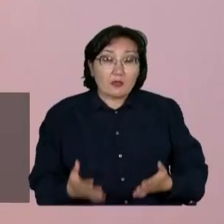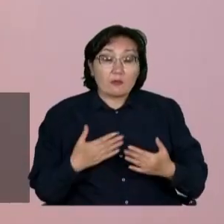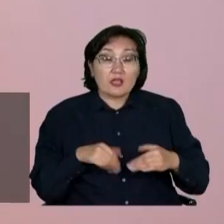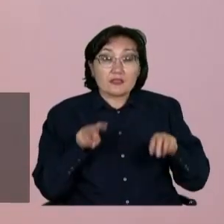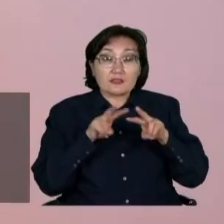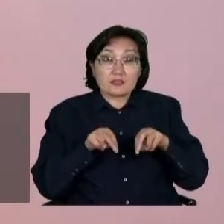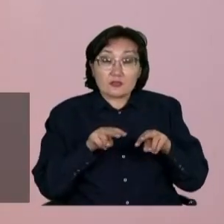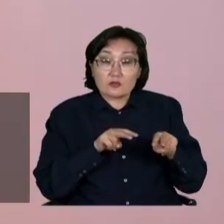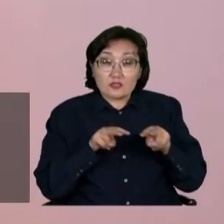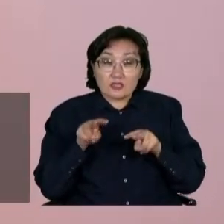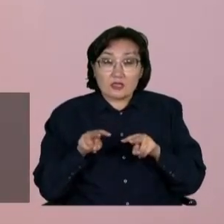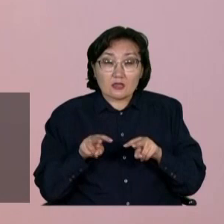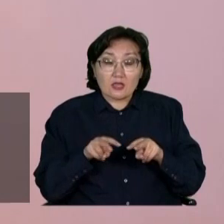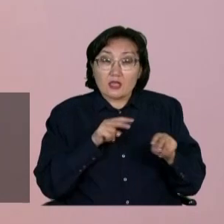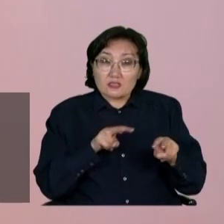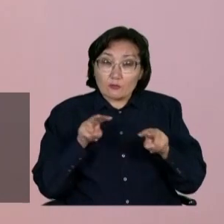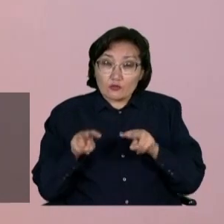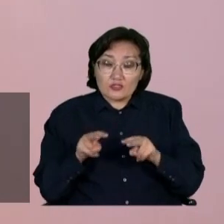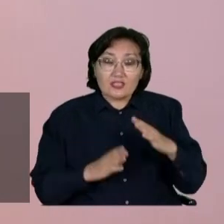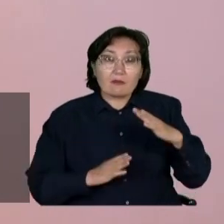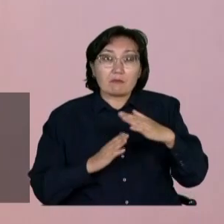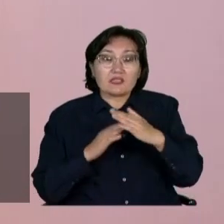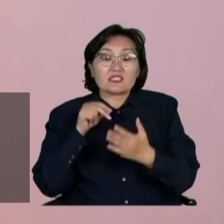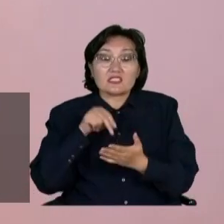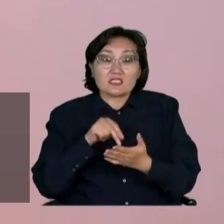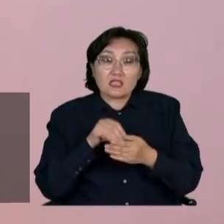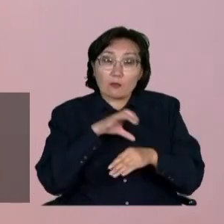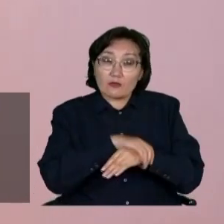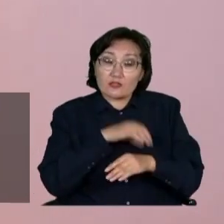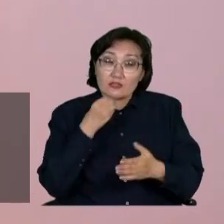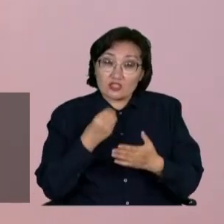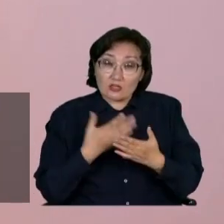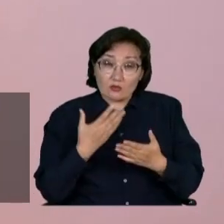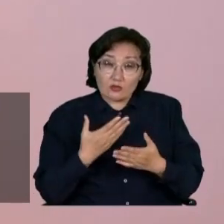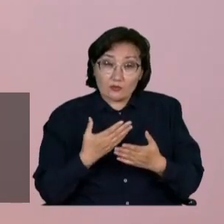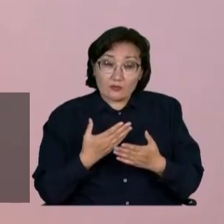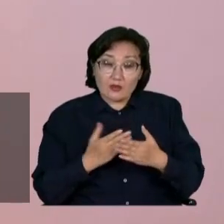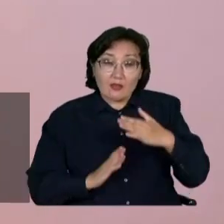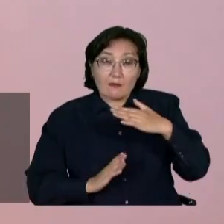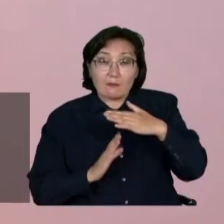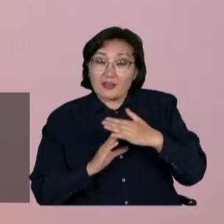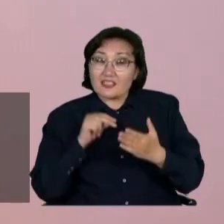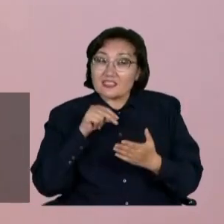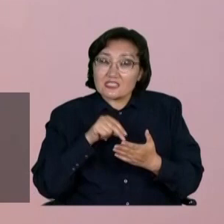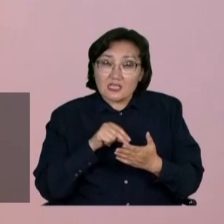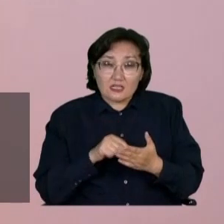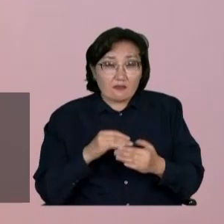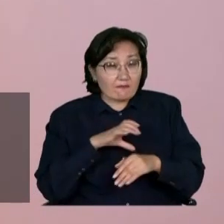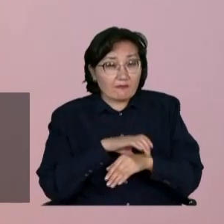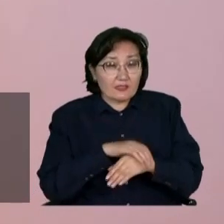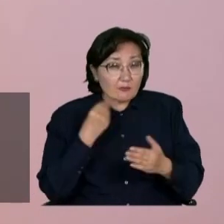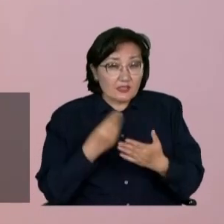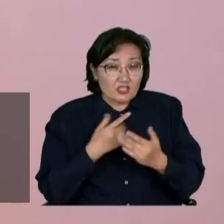отслеживаем соблюдение предельной цены. Фактов превышения предельной цены к нам не поступало. Мы